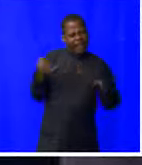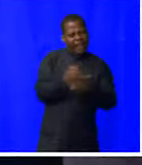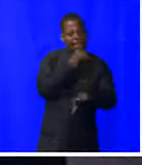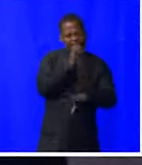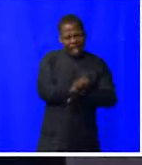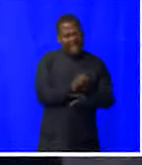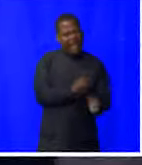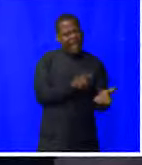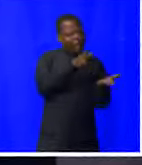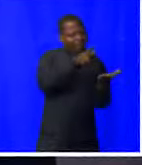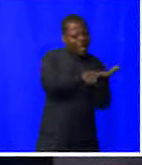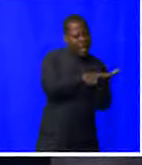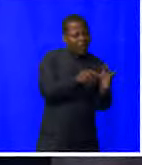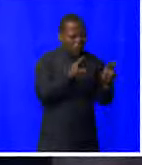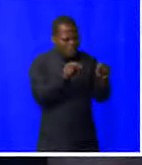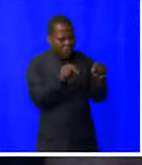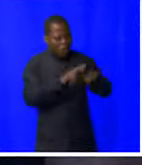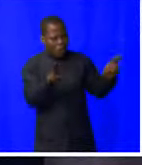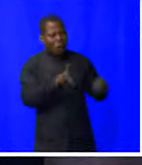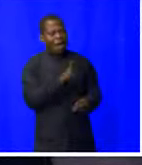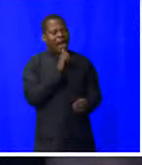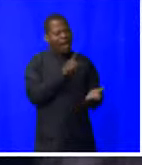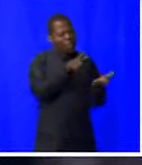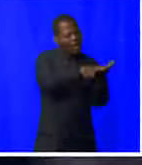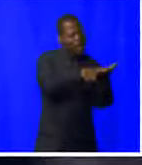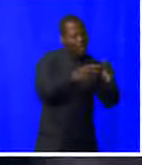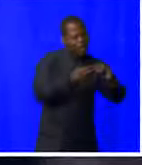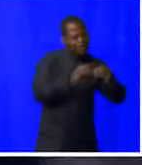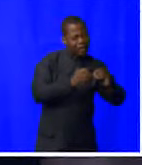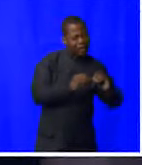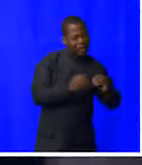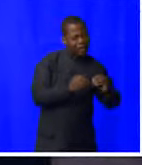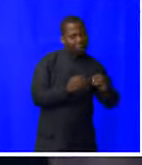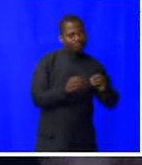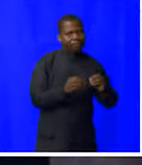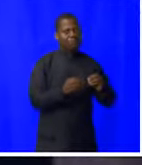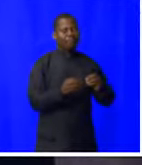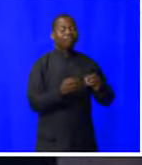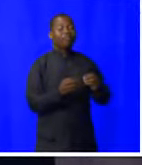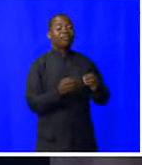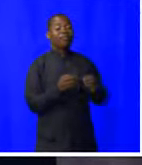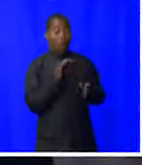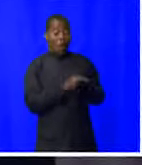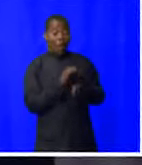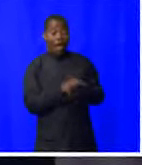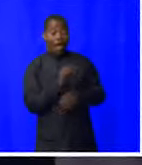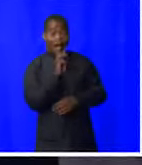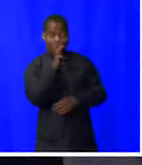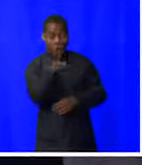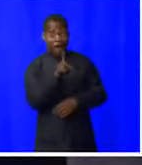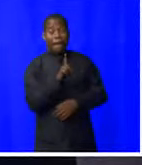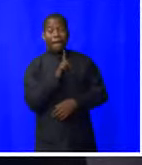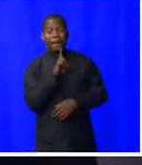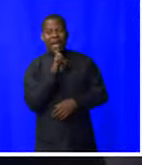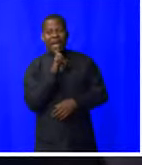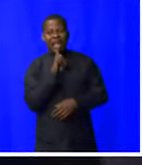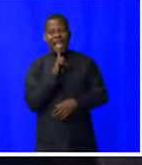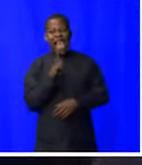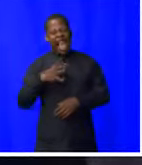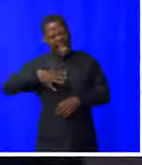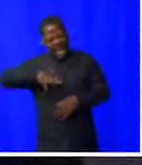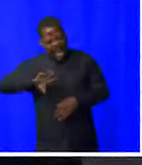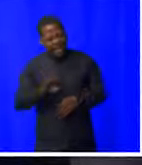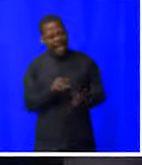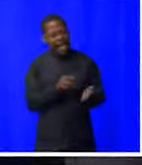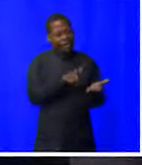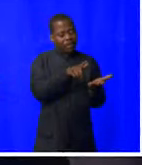kabusha batayilungisa nje ukuthi no bayilungisele ukuthi lungisele isikhathi sanyalo unfortunately le mthetho yalo live itsina sokuhlela isikhathi